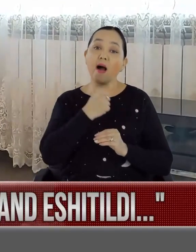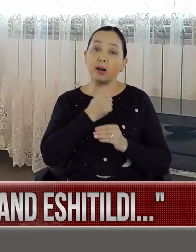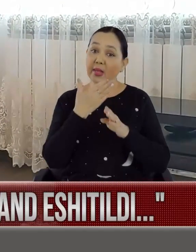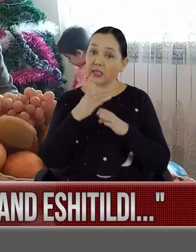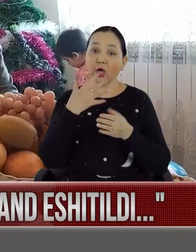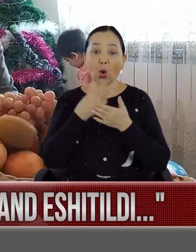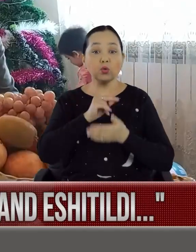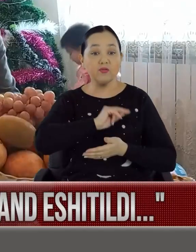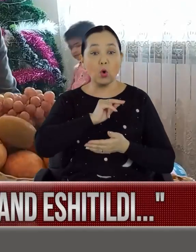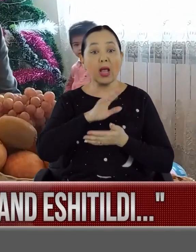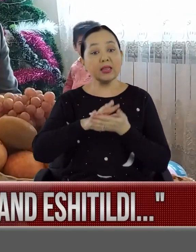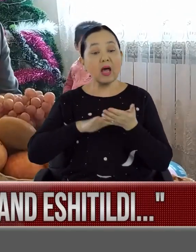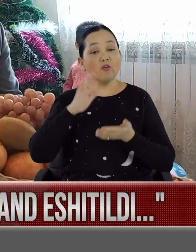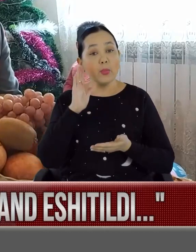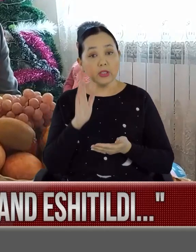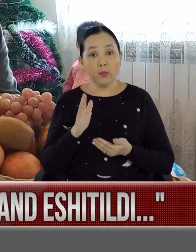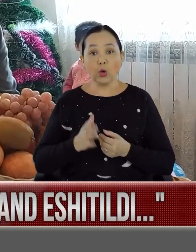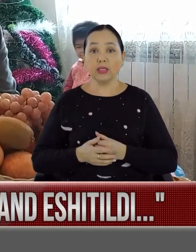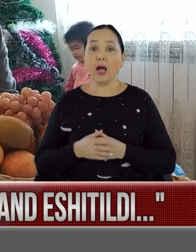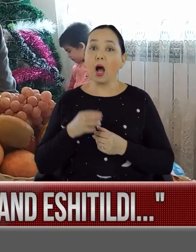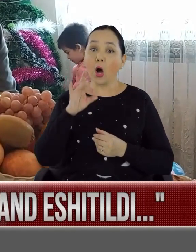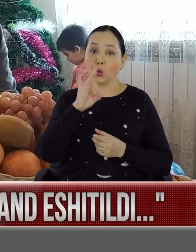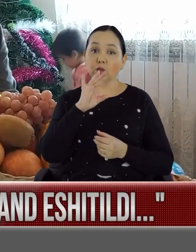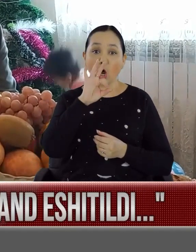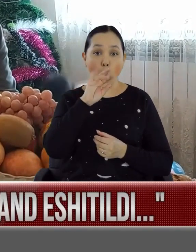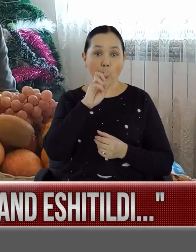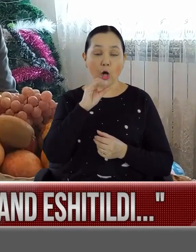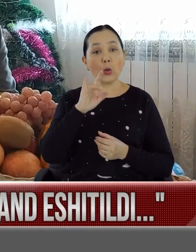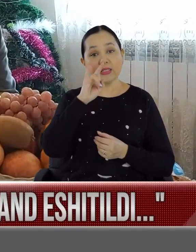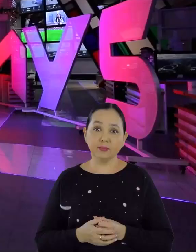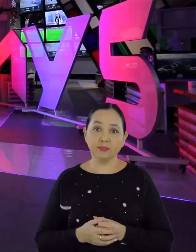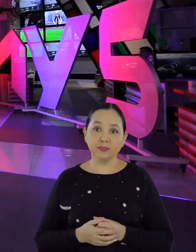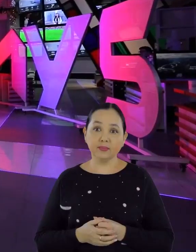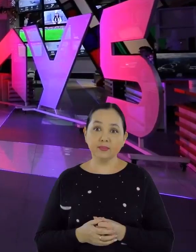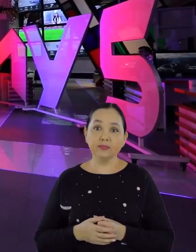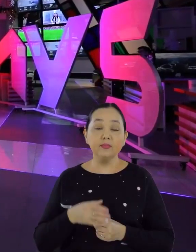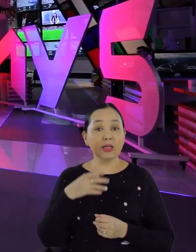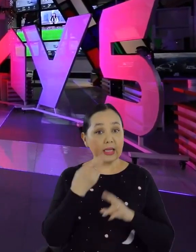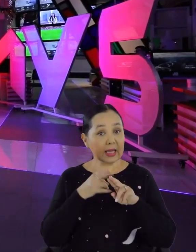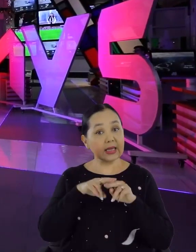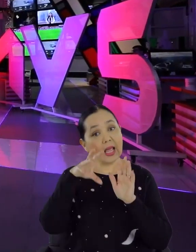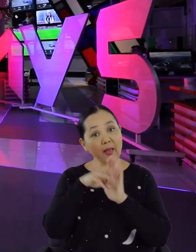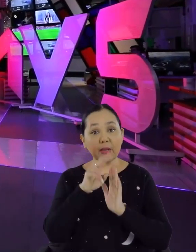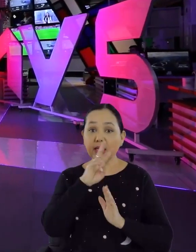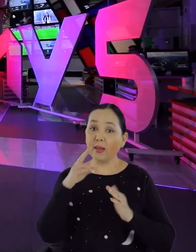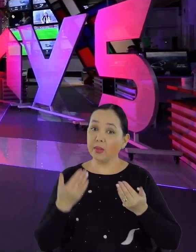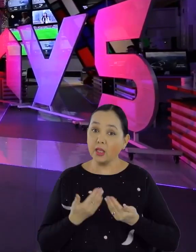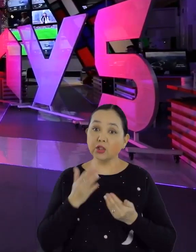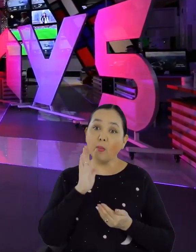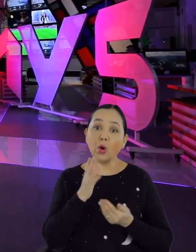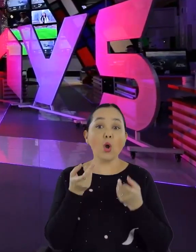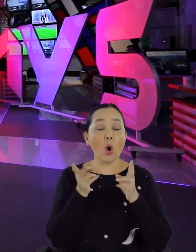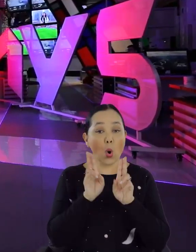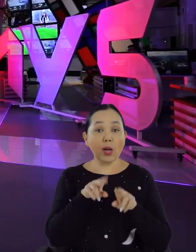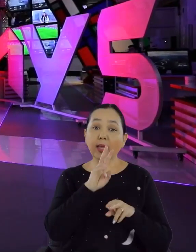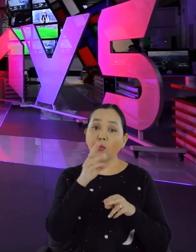qismda o'z faoliyatini davom ettirmoqda. Ruxsora Blakulova, Samarqanddan. Ulardan iborat, kimdir yashab qolish uchun kurashadi,